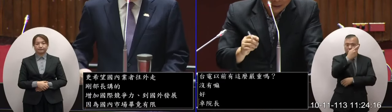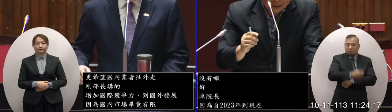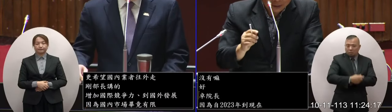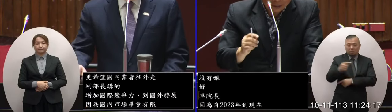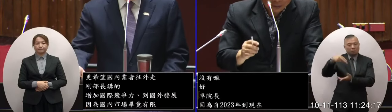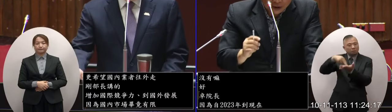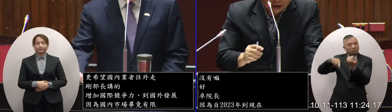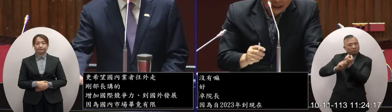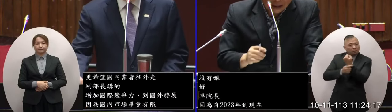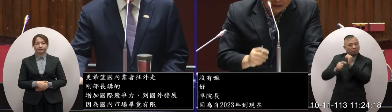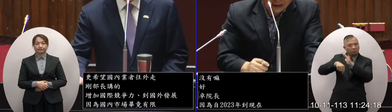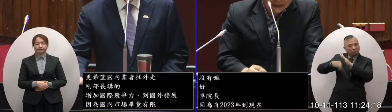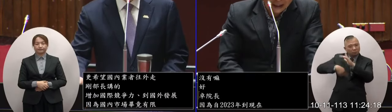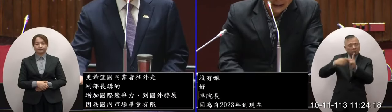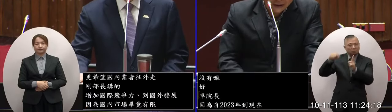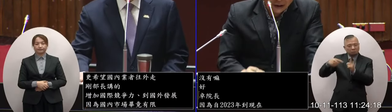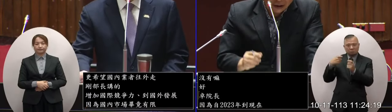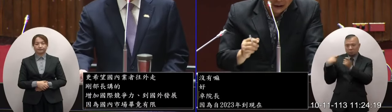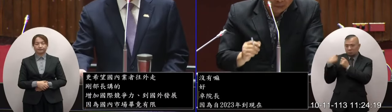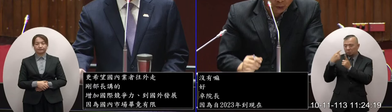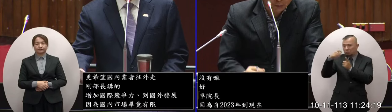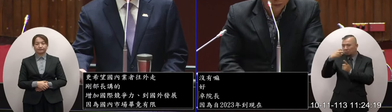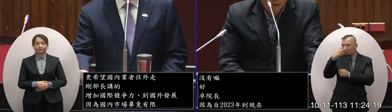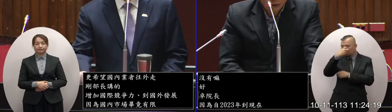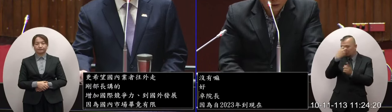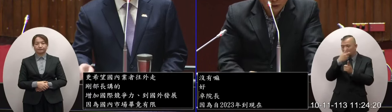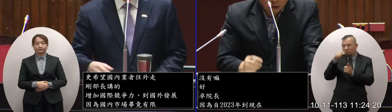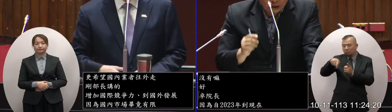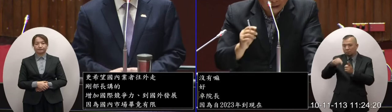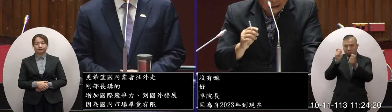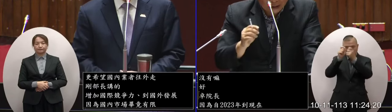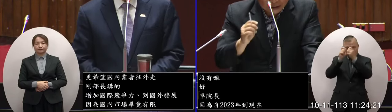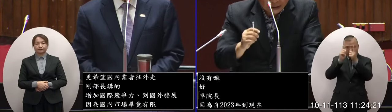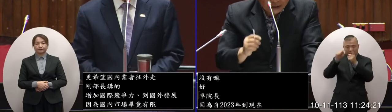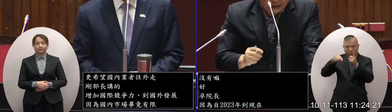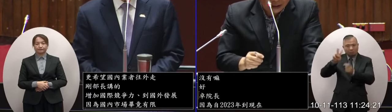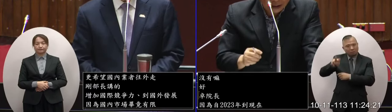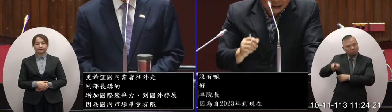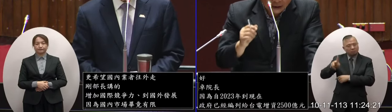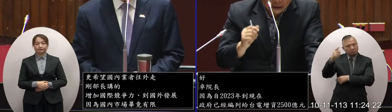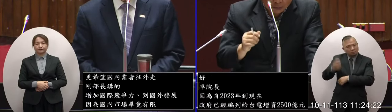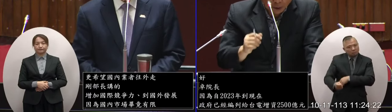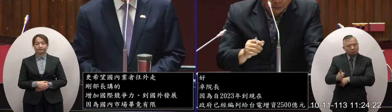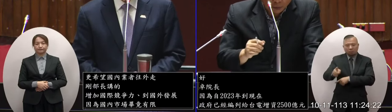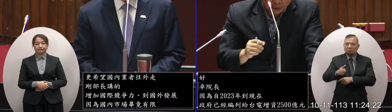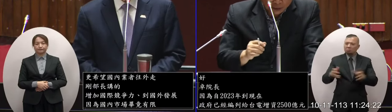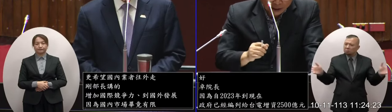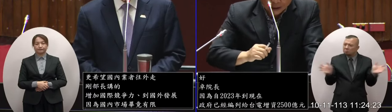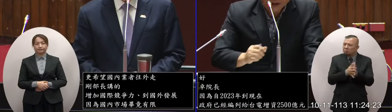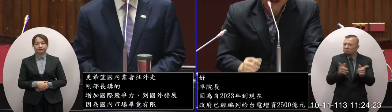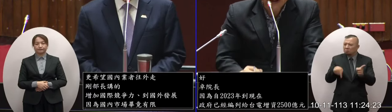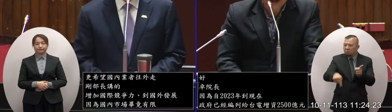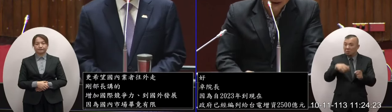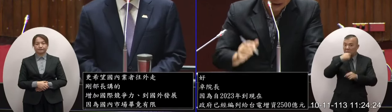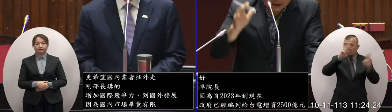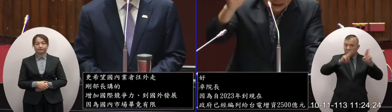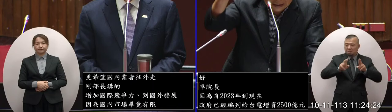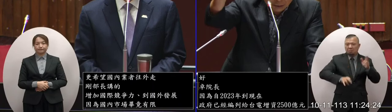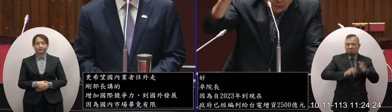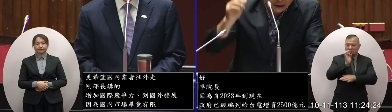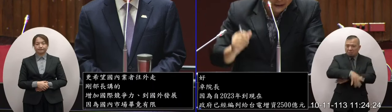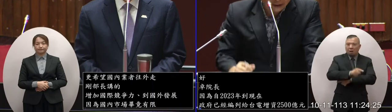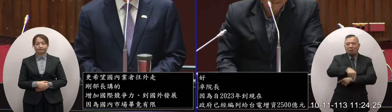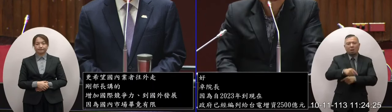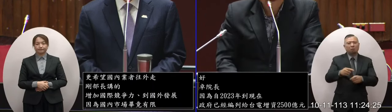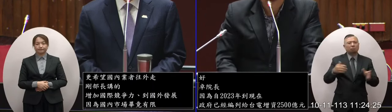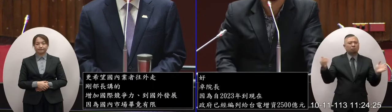法院即将要审查2000亿的拨补，总计台电增资啊，以及拨补的累计金额达